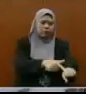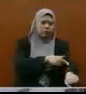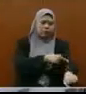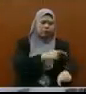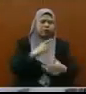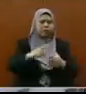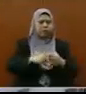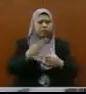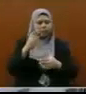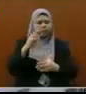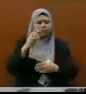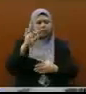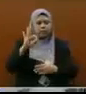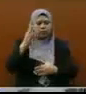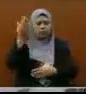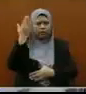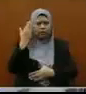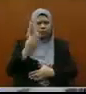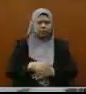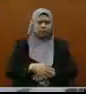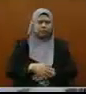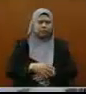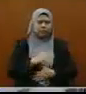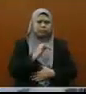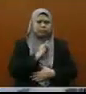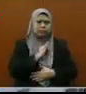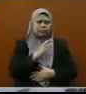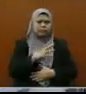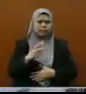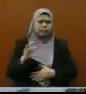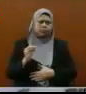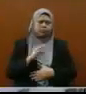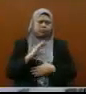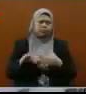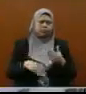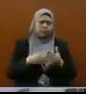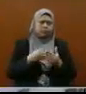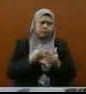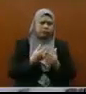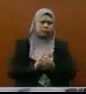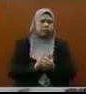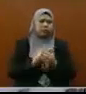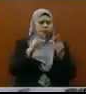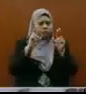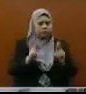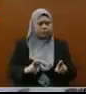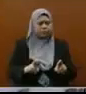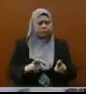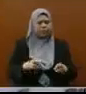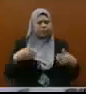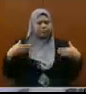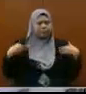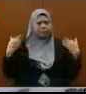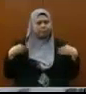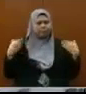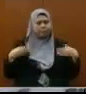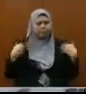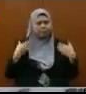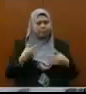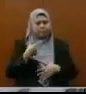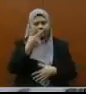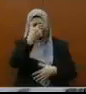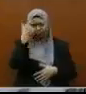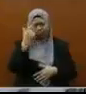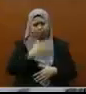yang lepas. Patik serta pimpinan setempat dan seluruh rakyat Dun Sungai Panjang gembira atas keprihatinan serta kesudian Duli Yang